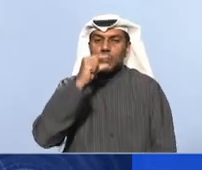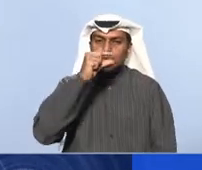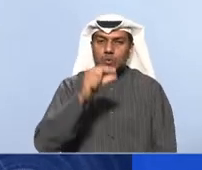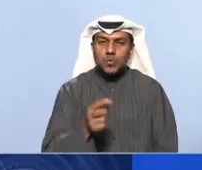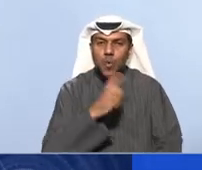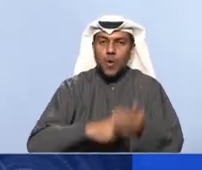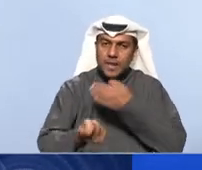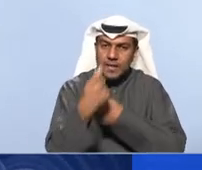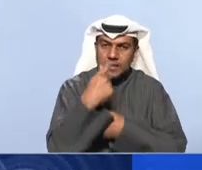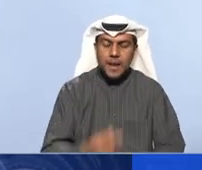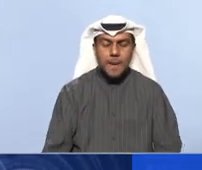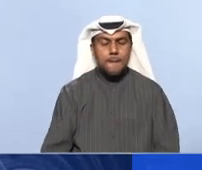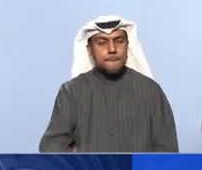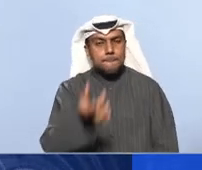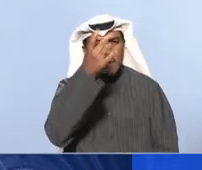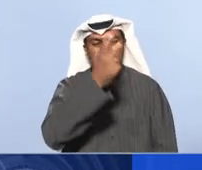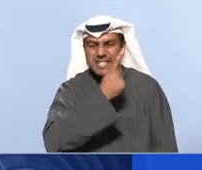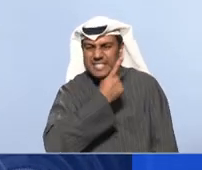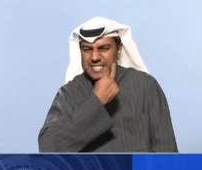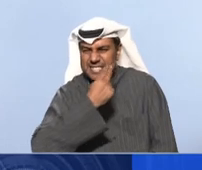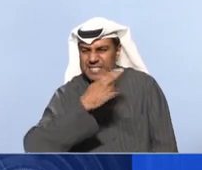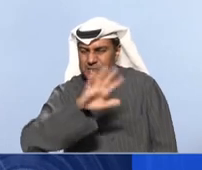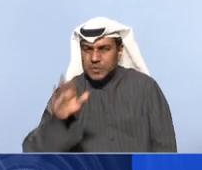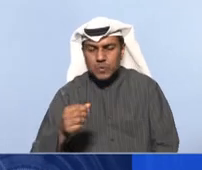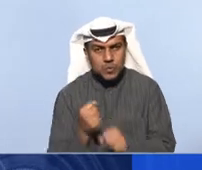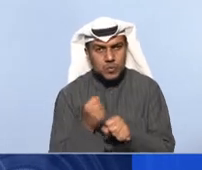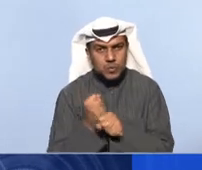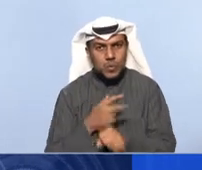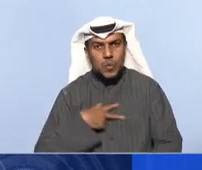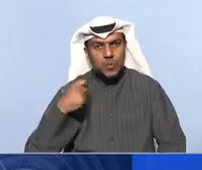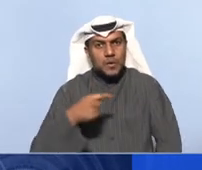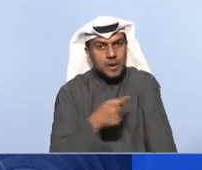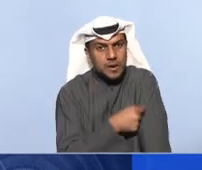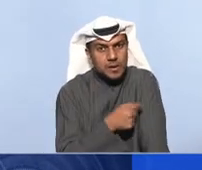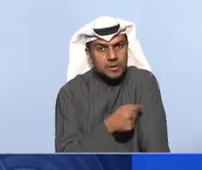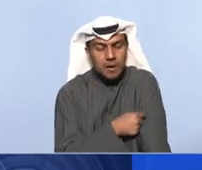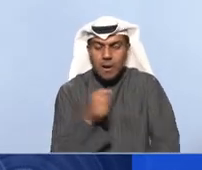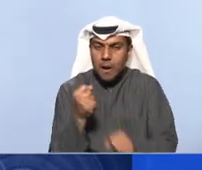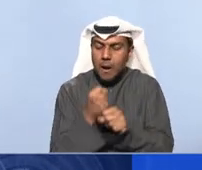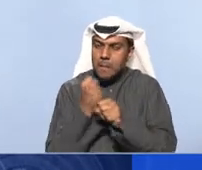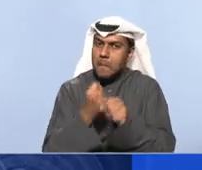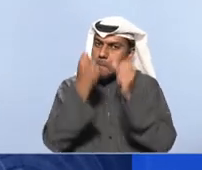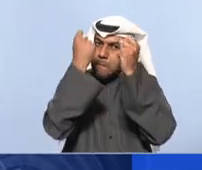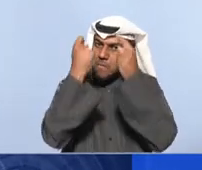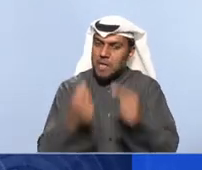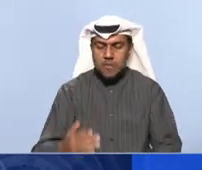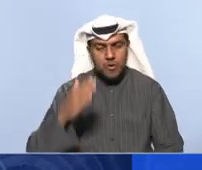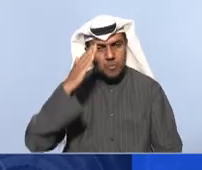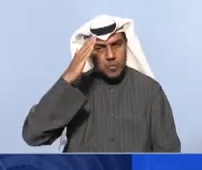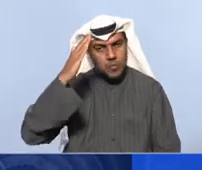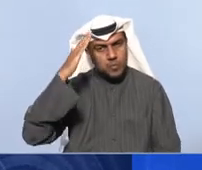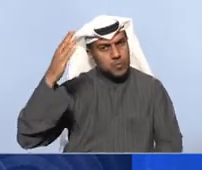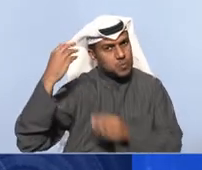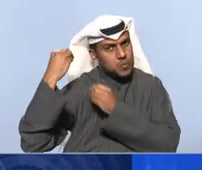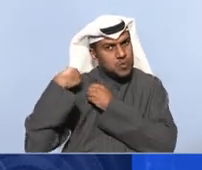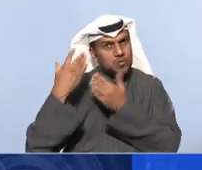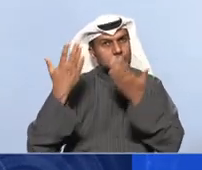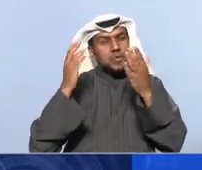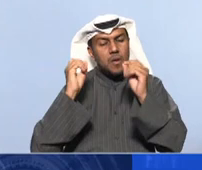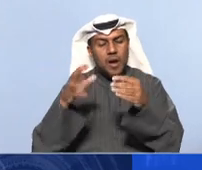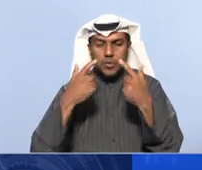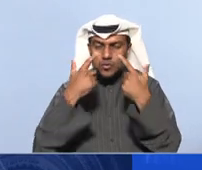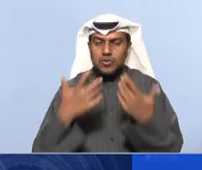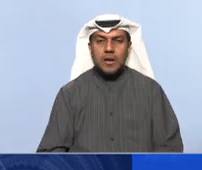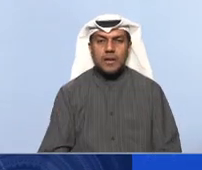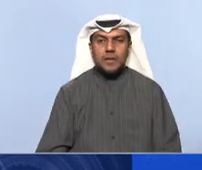هيئة تمريضية ومن إداريين كذلك في وزارة الصحة وفي جميع الجهات المعنية،